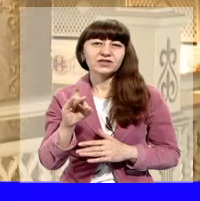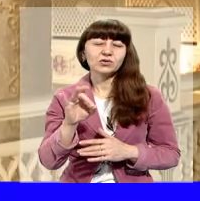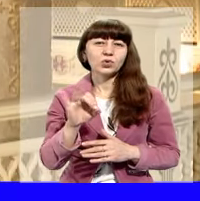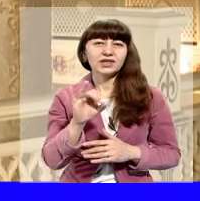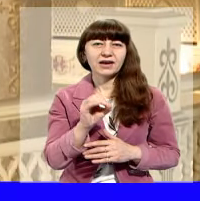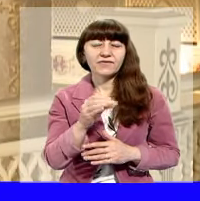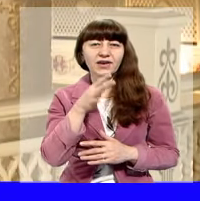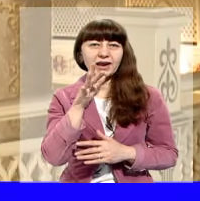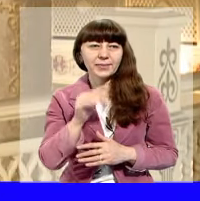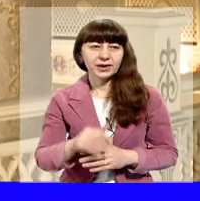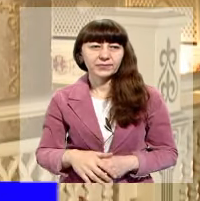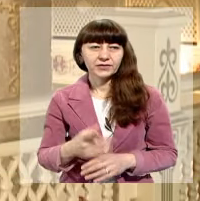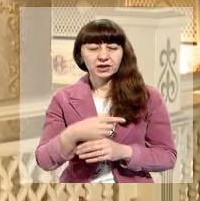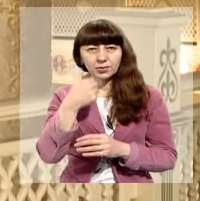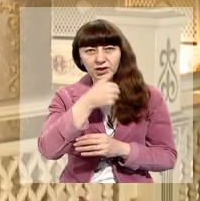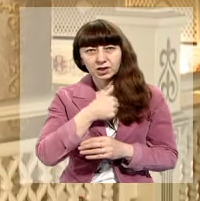айы